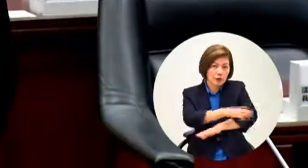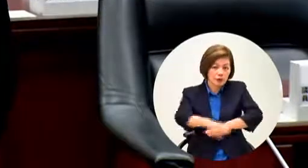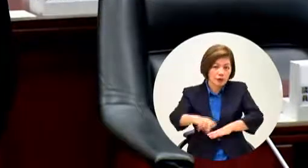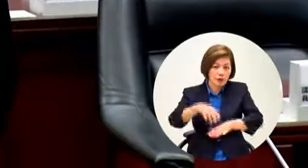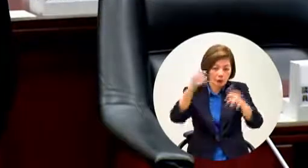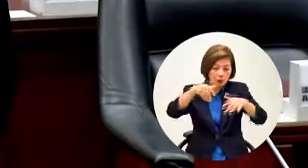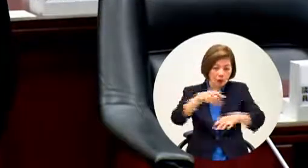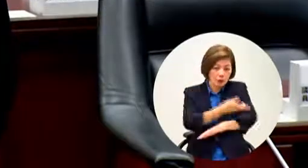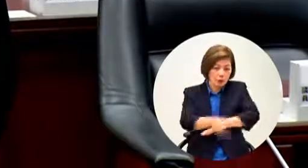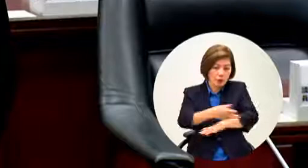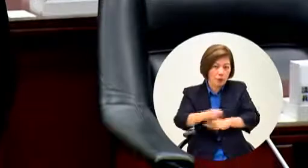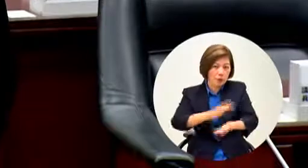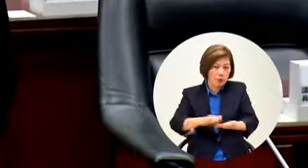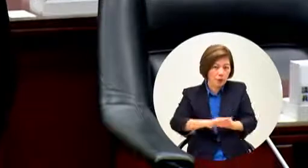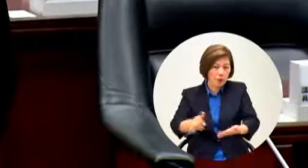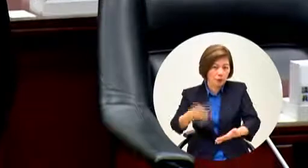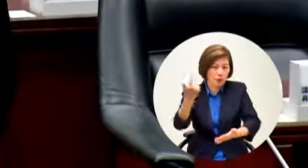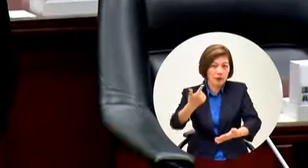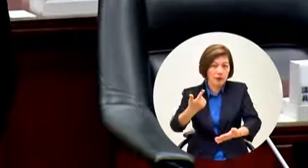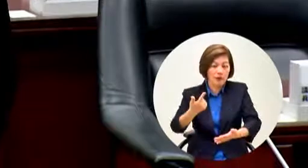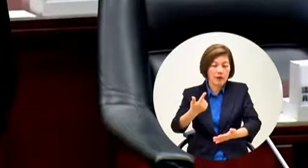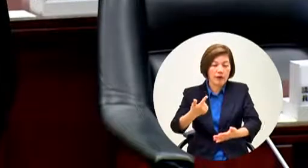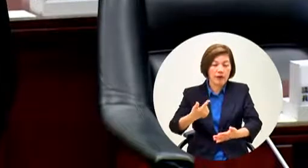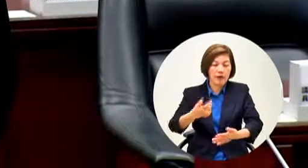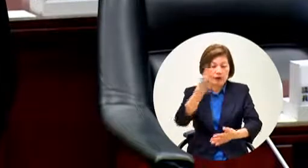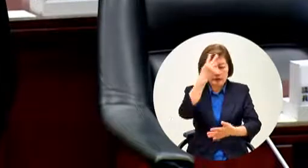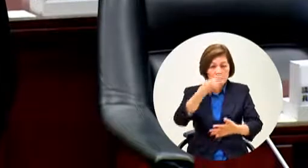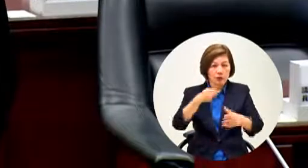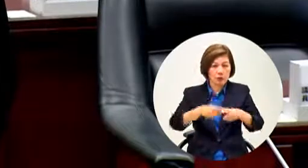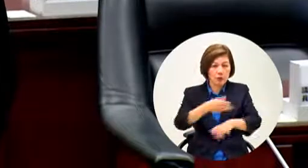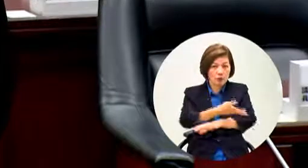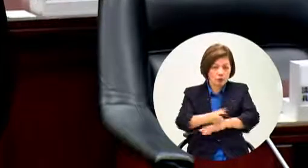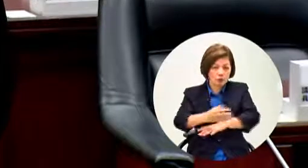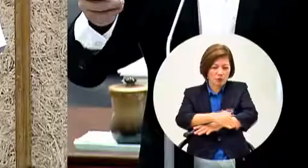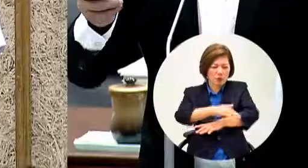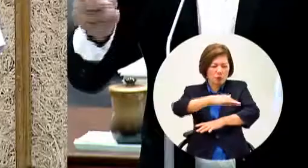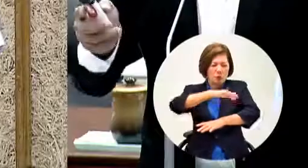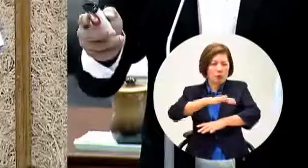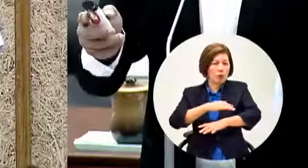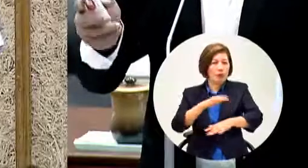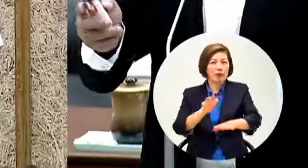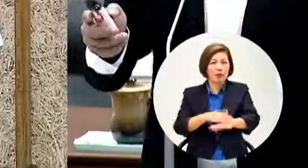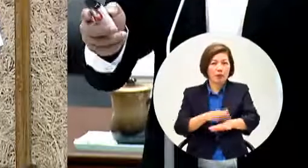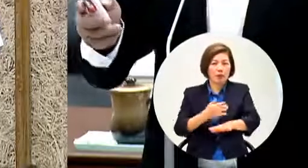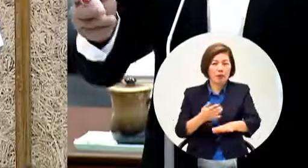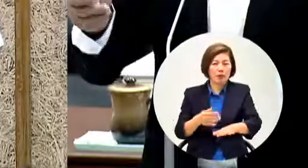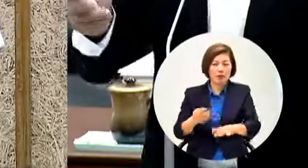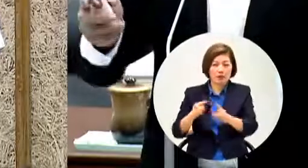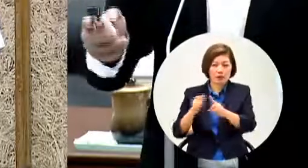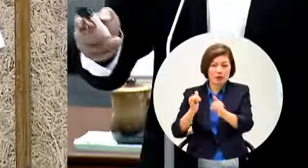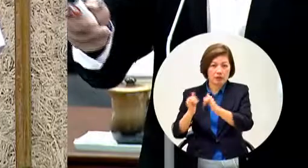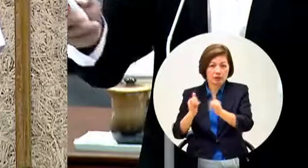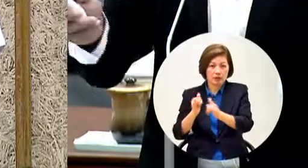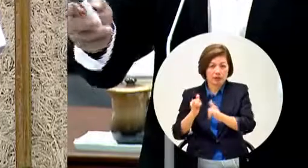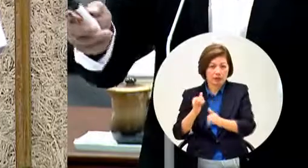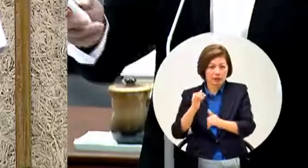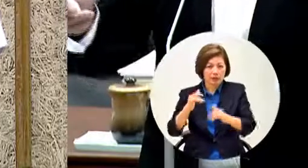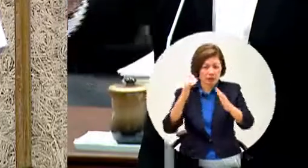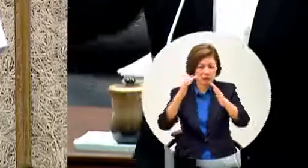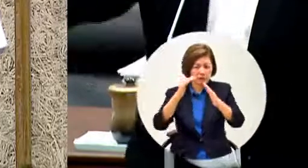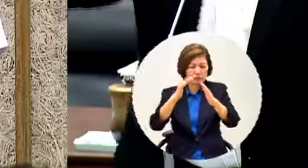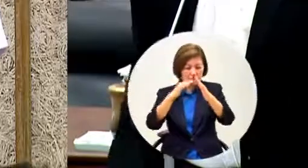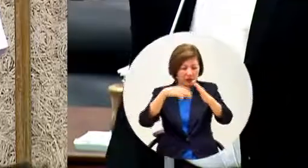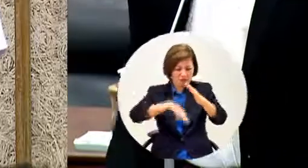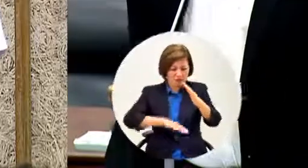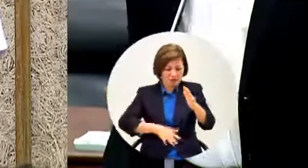减轻这个做工船较袂有溢体，啊遐的百姓嘛较袂，这个厝内甲路也较袂中